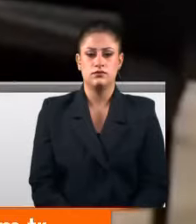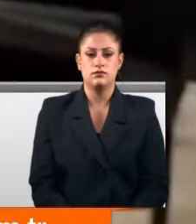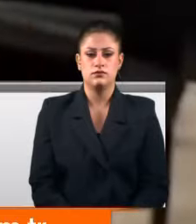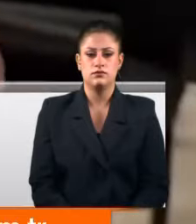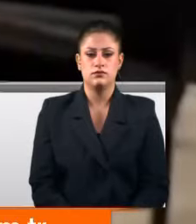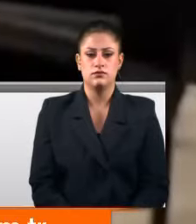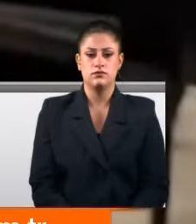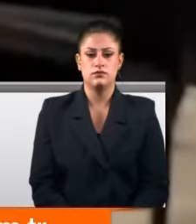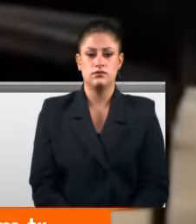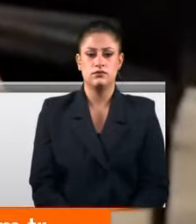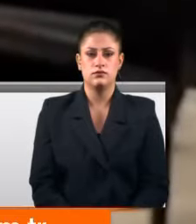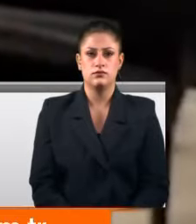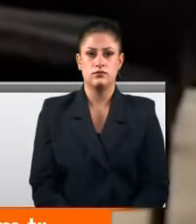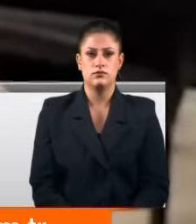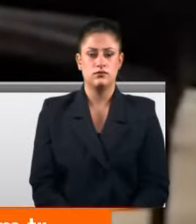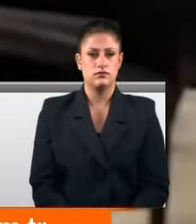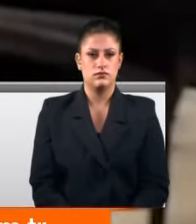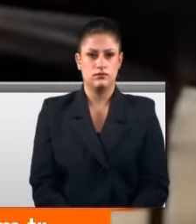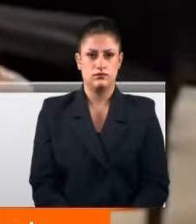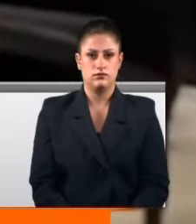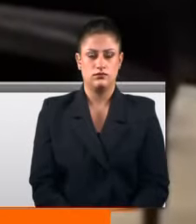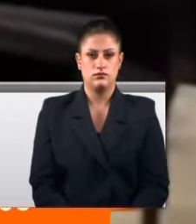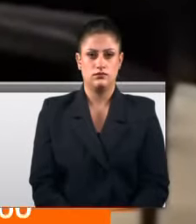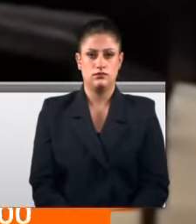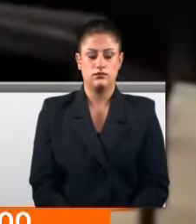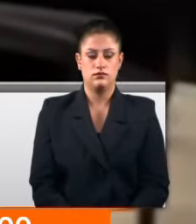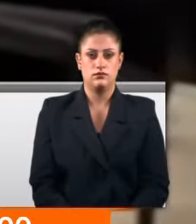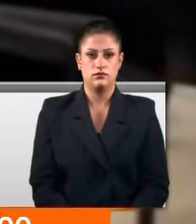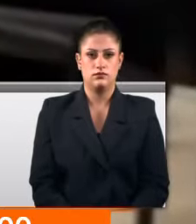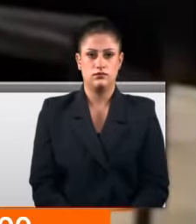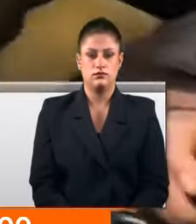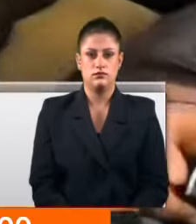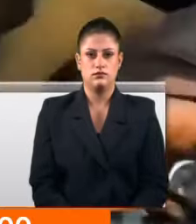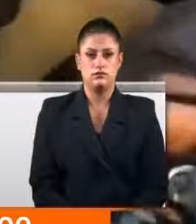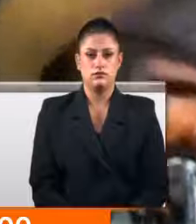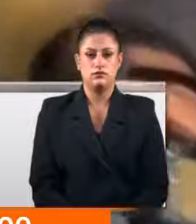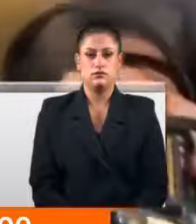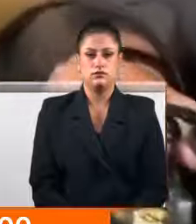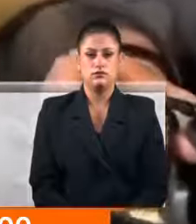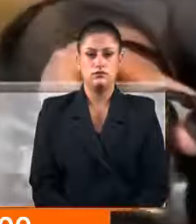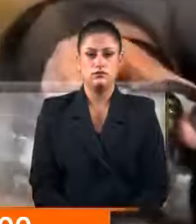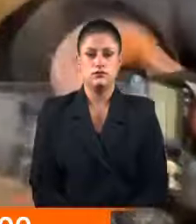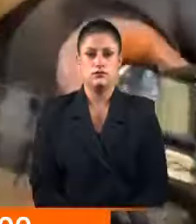haklarını kaybettiler.